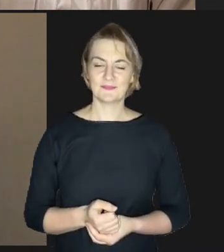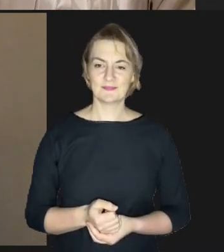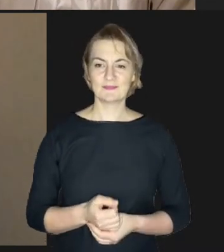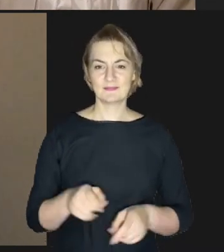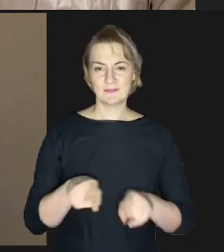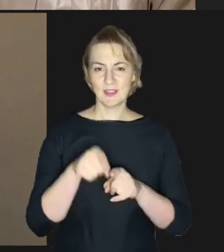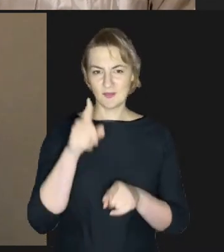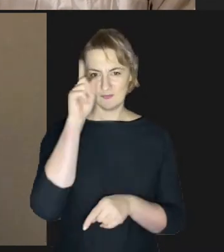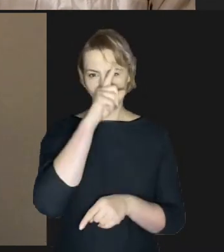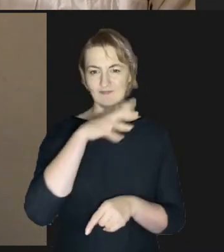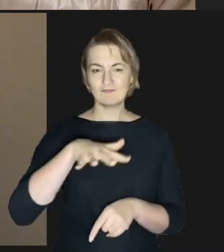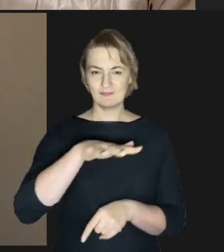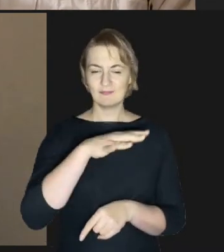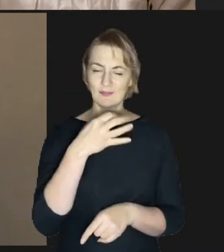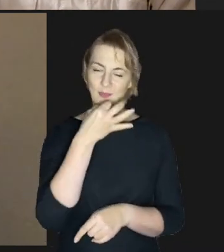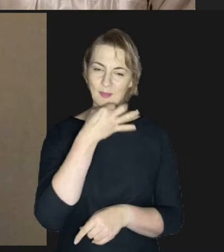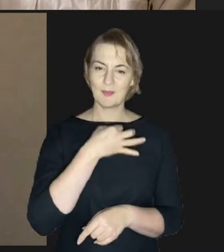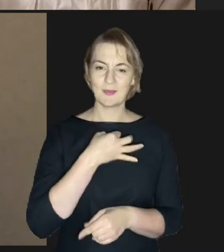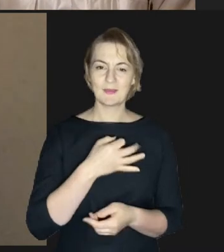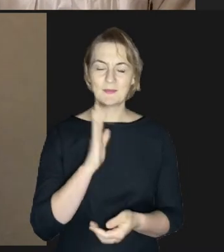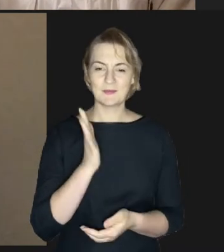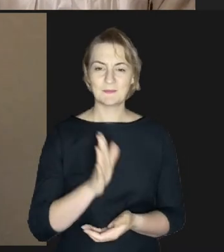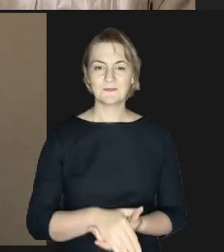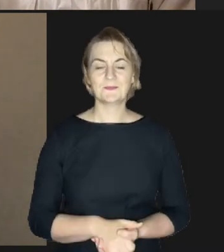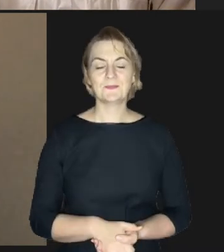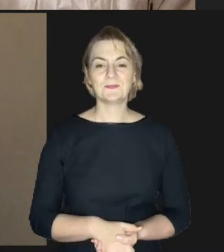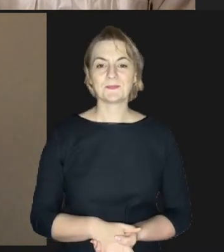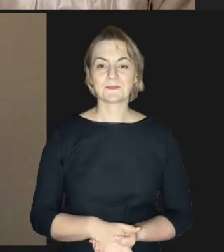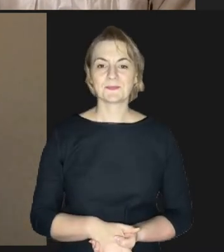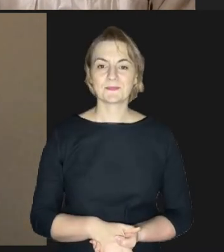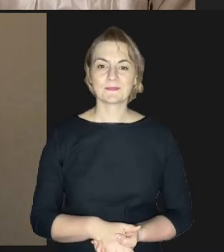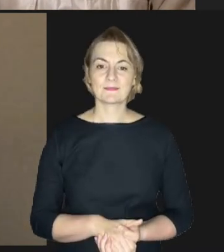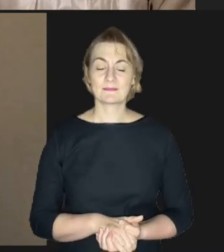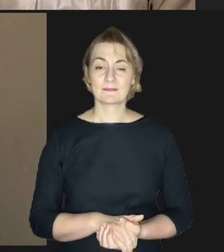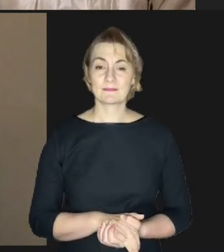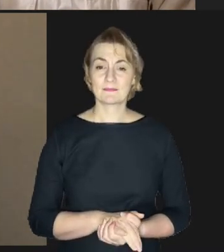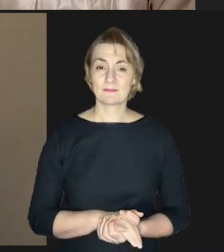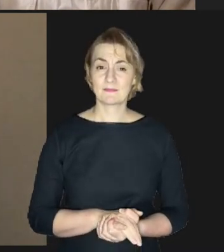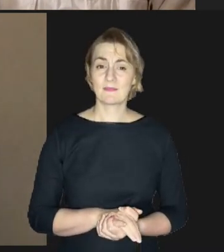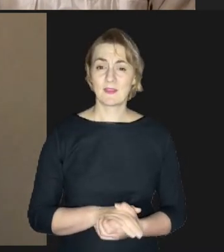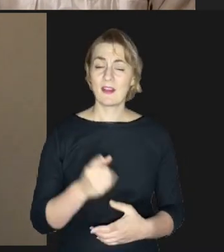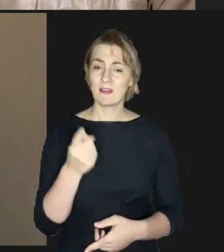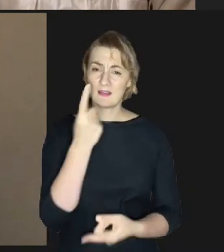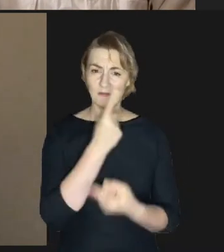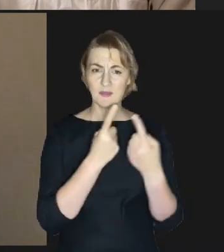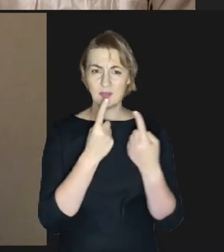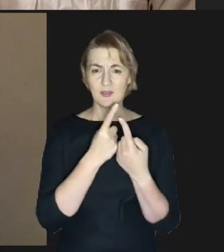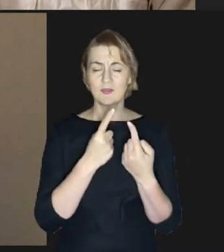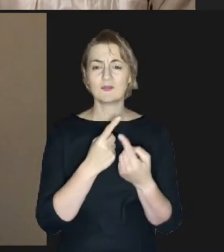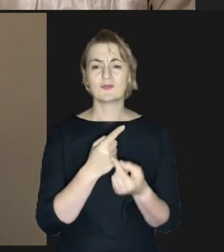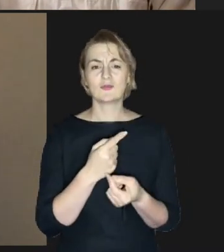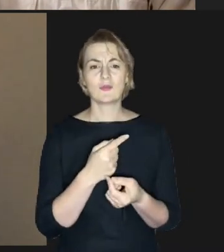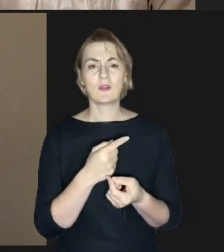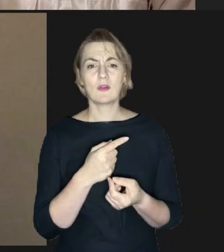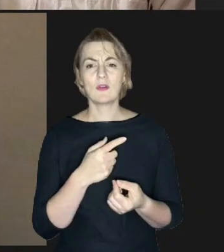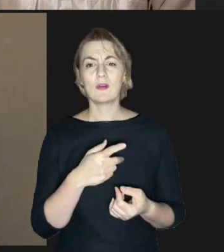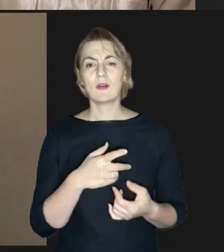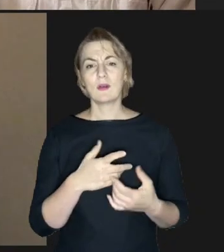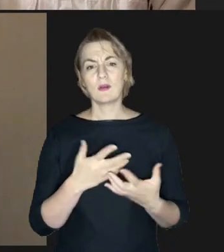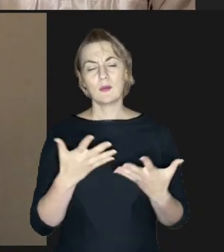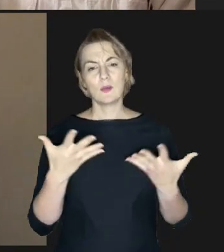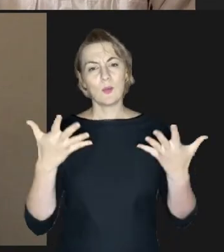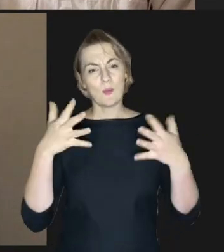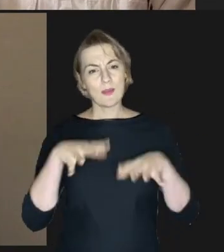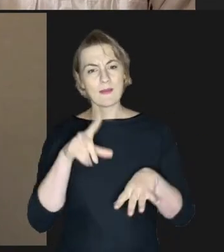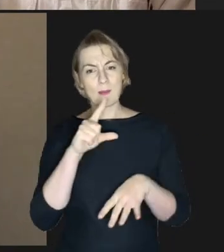publiczności. No i ten wątek chyba się nie pojawił, Wojtku. Czy twoim zdaniem upadek cywilizacji patriarchatu